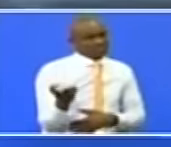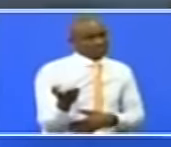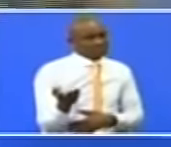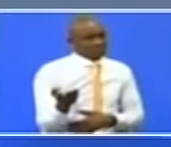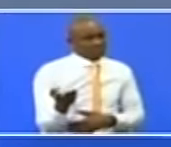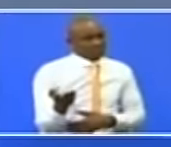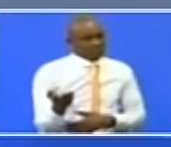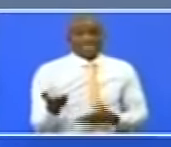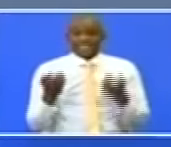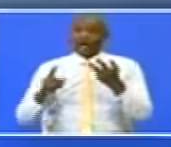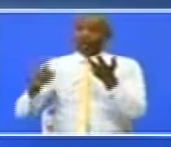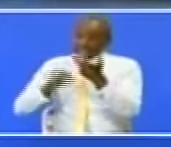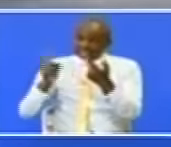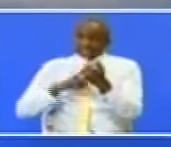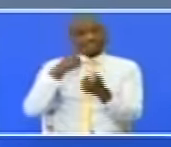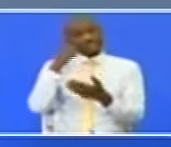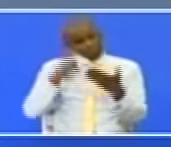Takwimu za mwaka